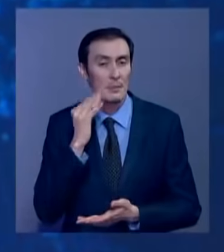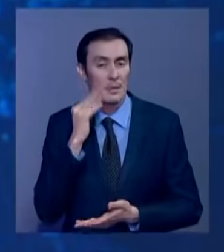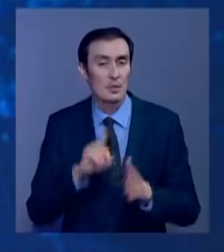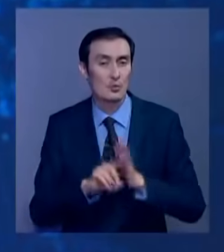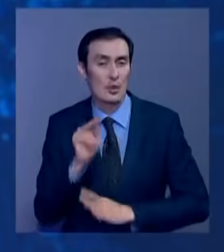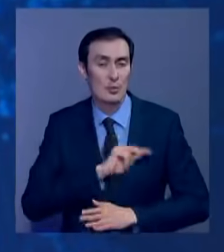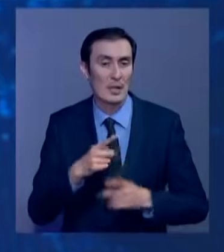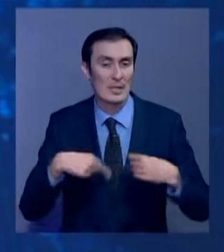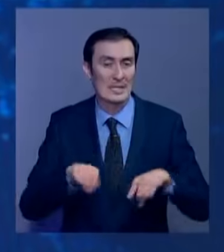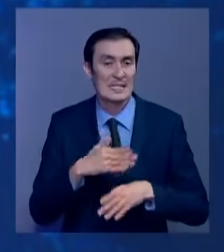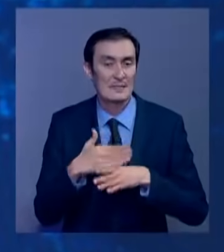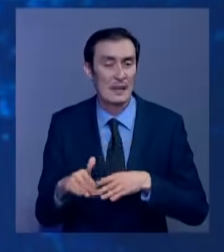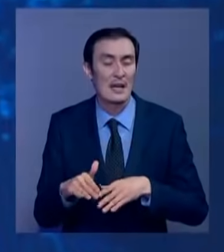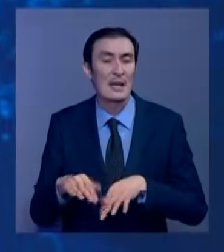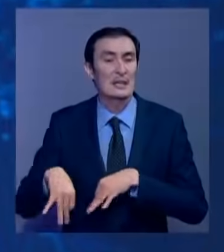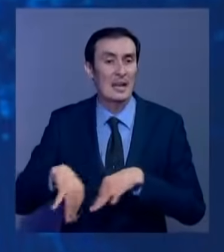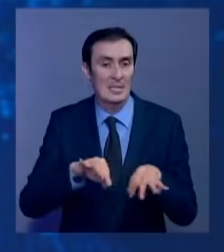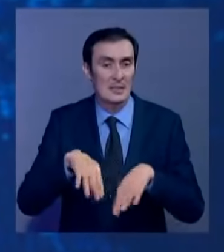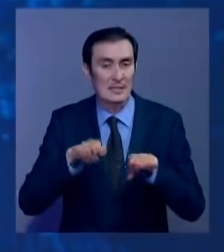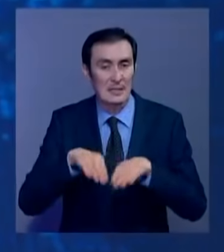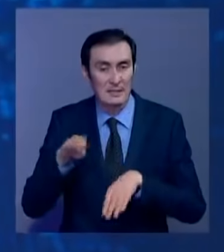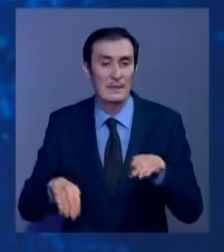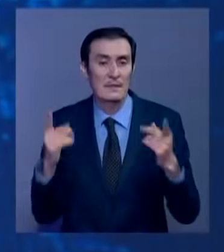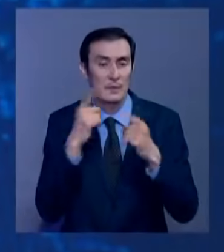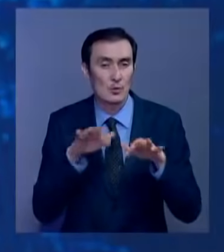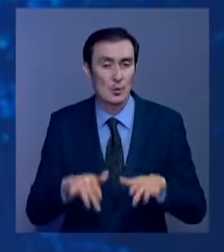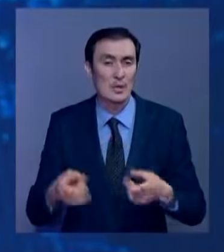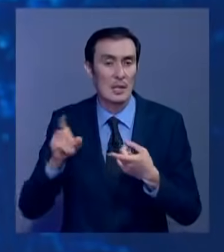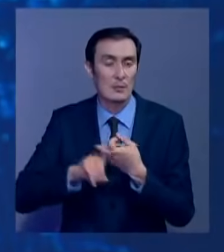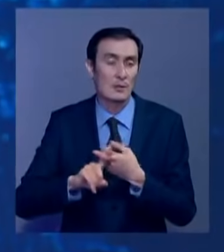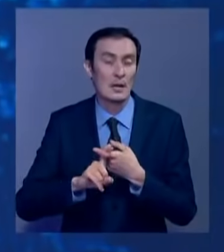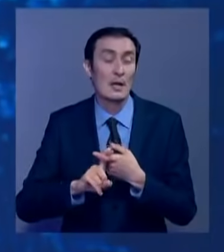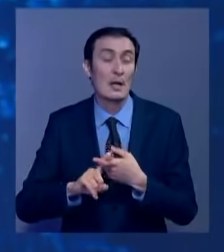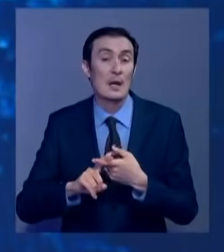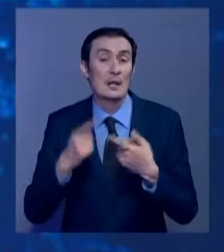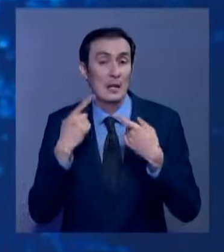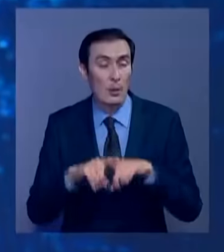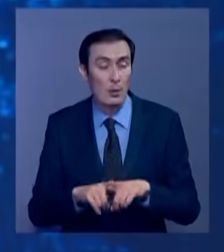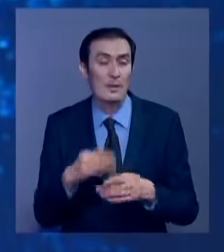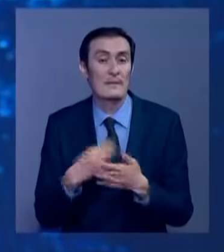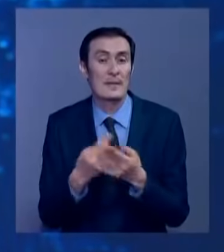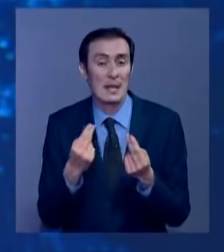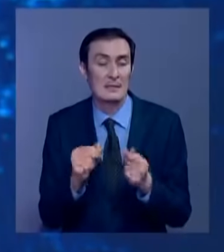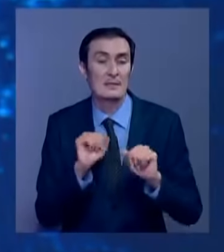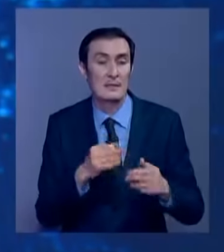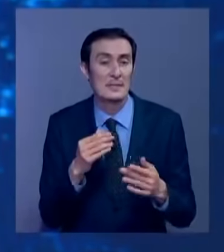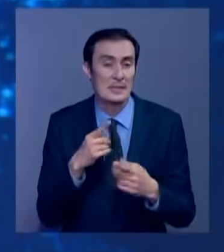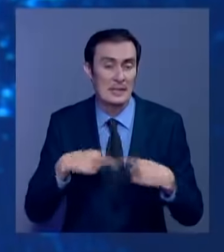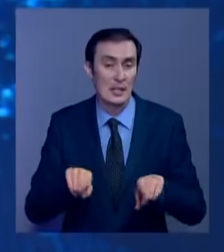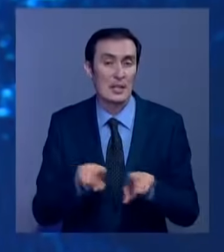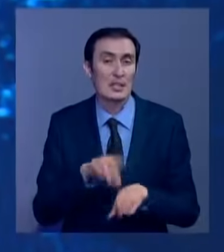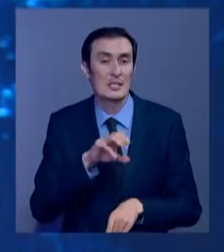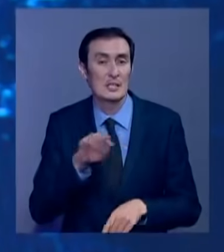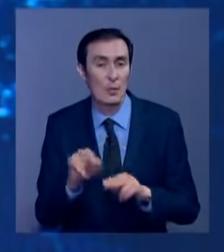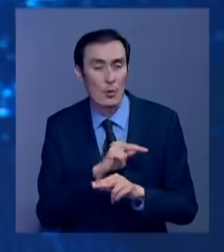начнут работу организации сферы транспорта и складирования, информационно-коммуникационных технологий, финансового и страхового секторов, а также